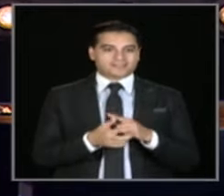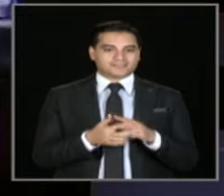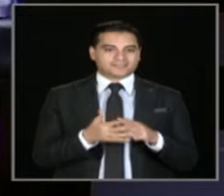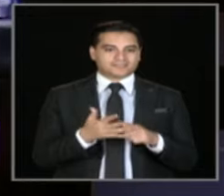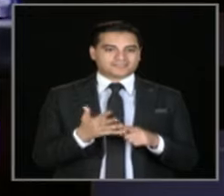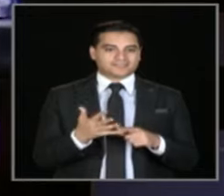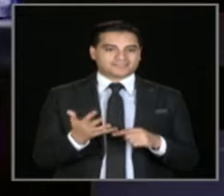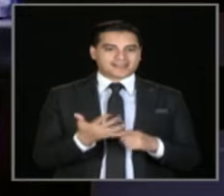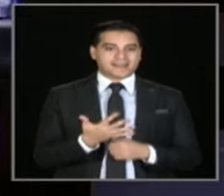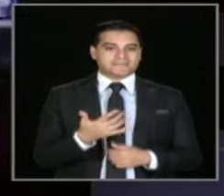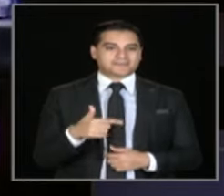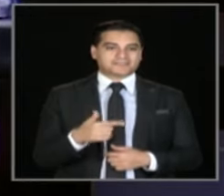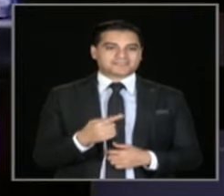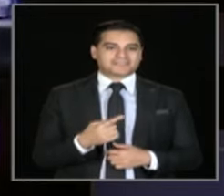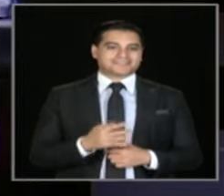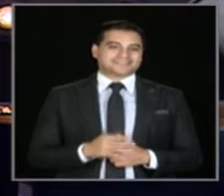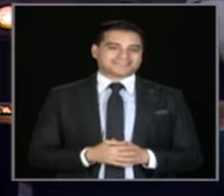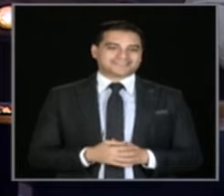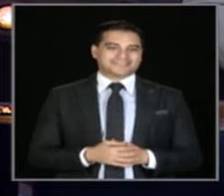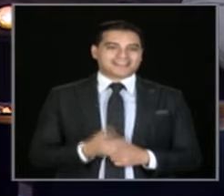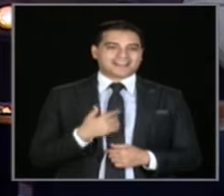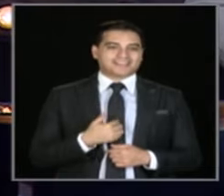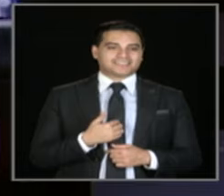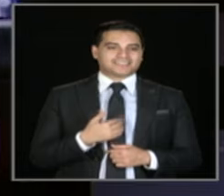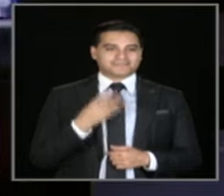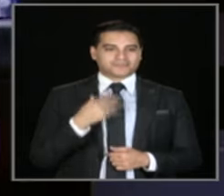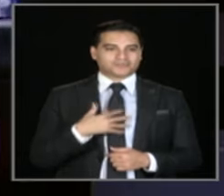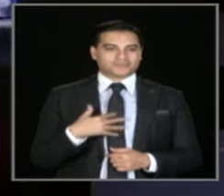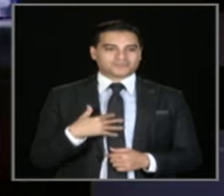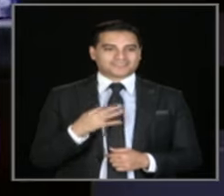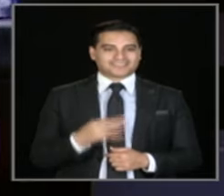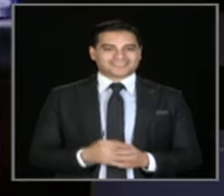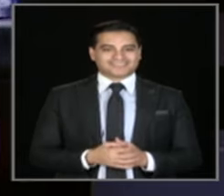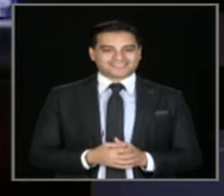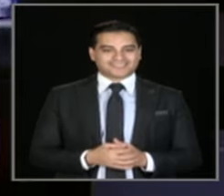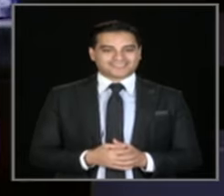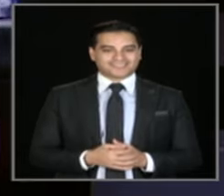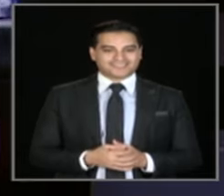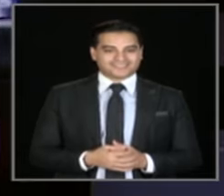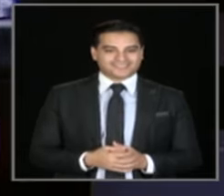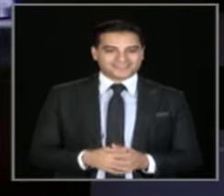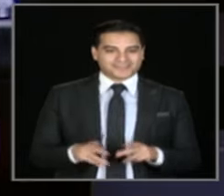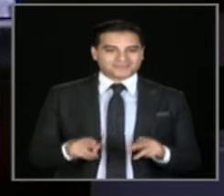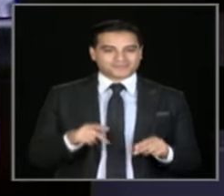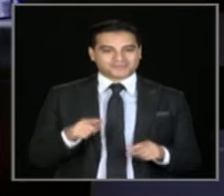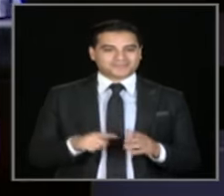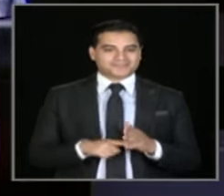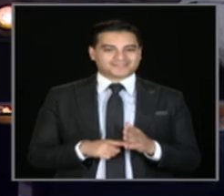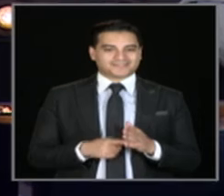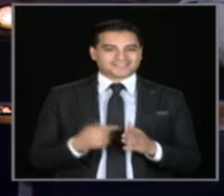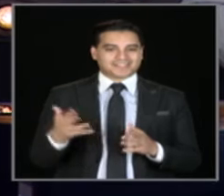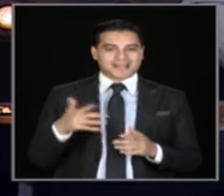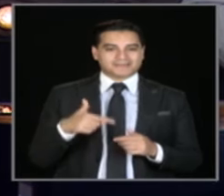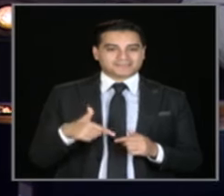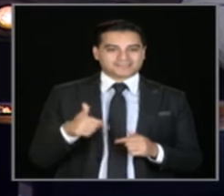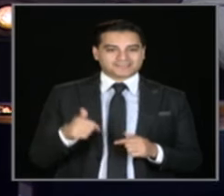ده يتعدوا على الصوابع. إحساسك إيه؟ أنا مبسوط جدا والله، ده سادس موسم ليا في العباقرة. ده يوري قد